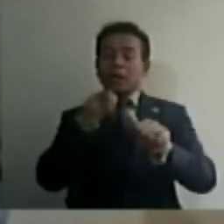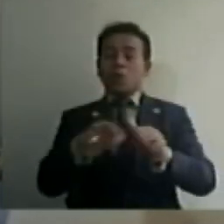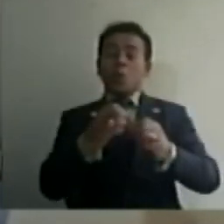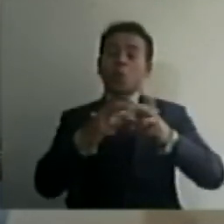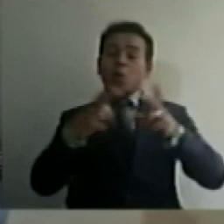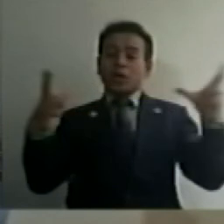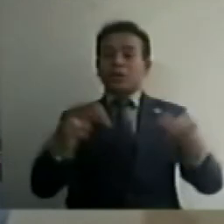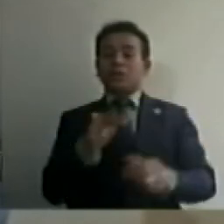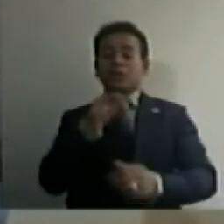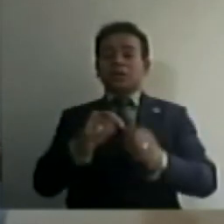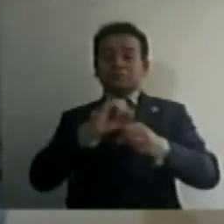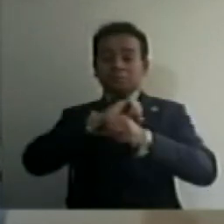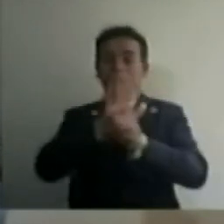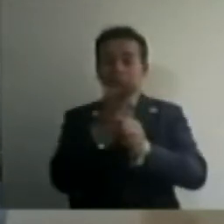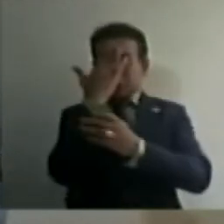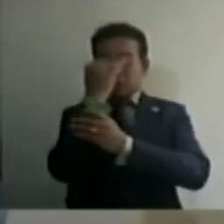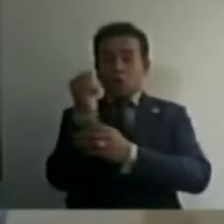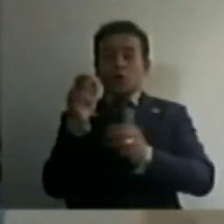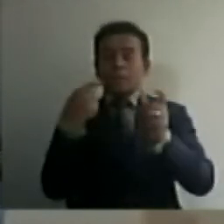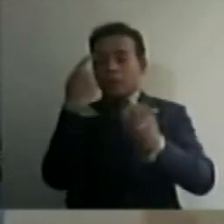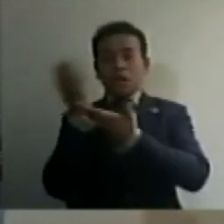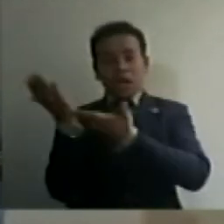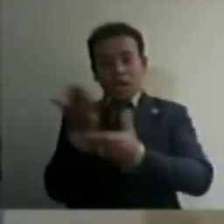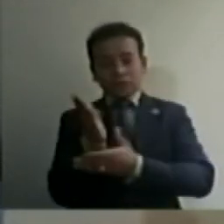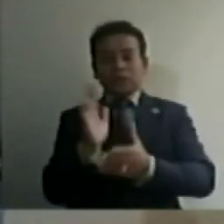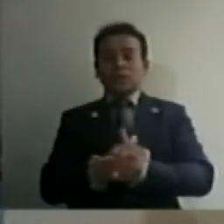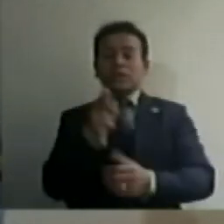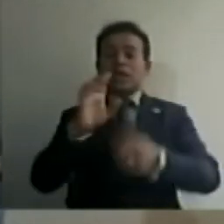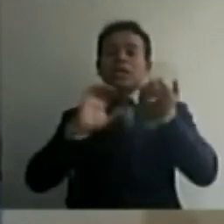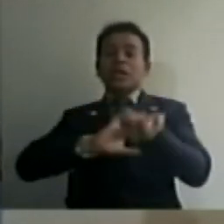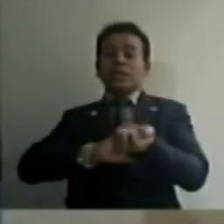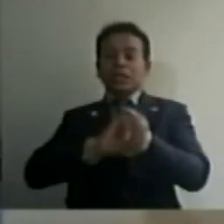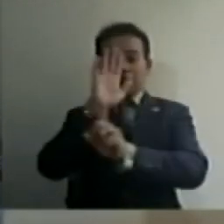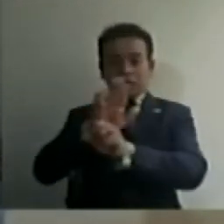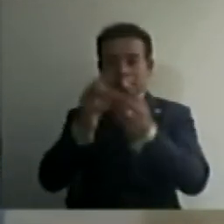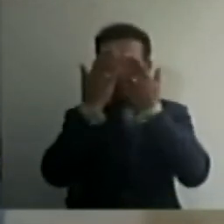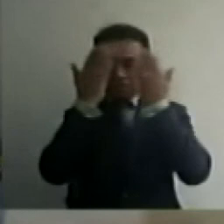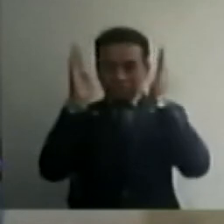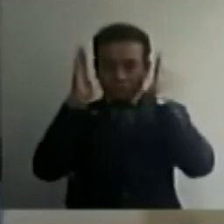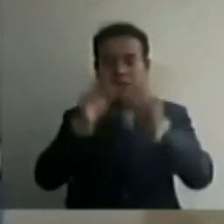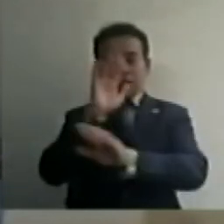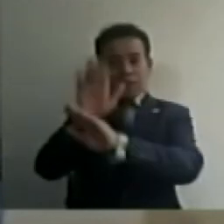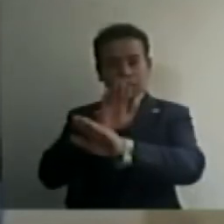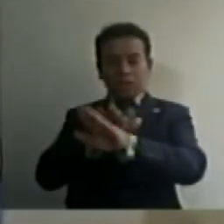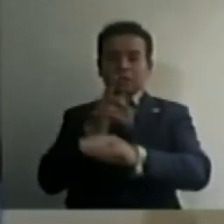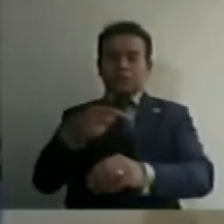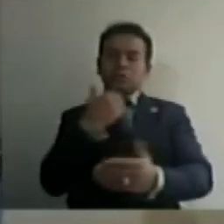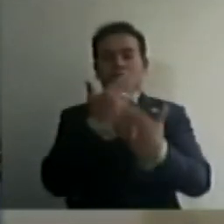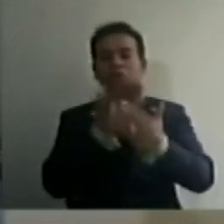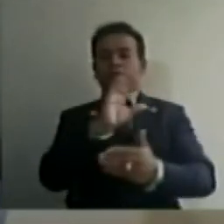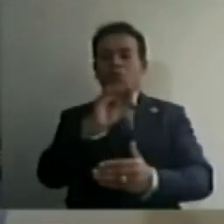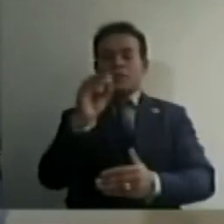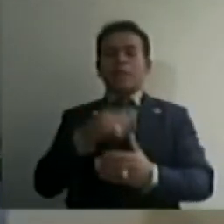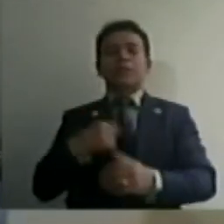তাদের জানি কাজটুকু তারা করে যায়। আমরা জানি অনেক ডাক্তার, অনেক নার্স, অনেক